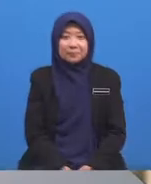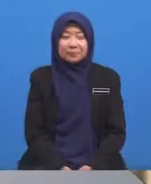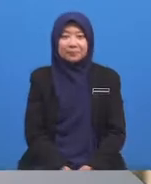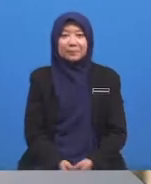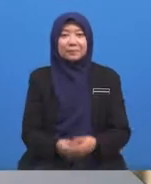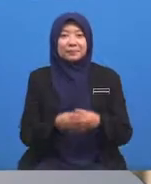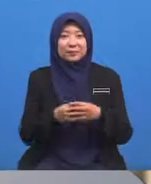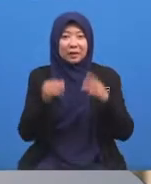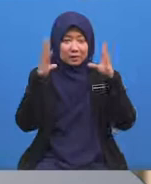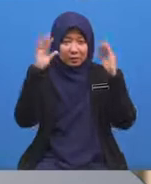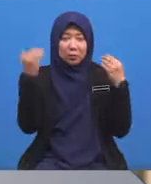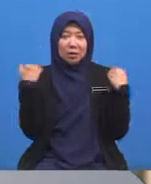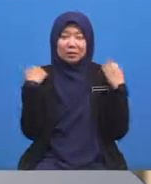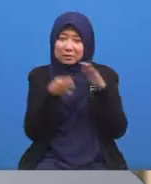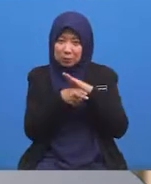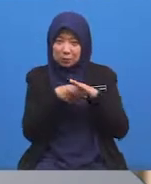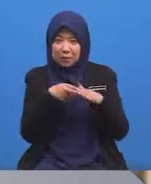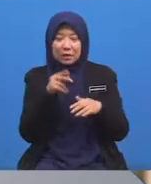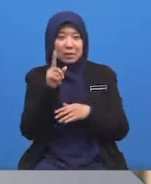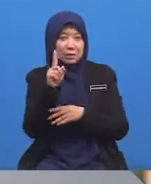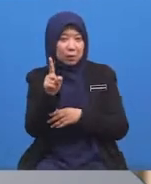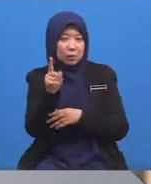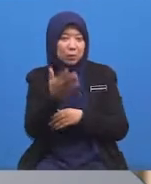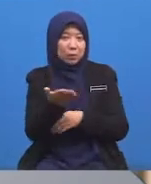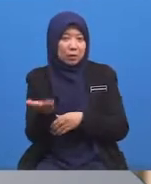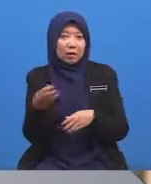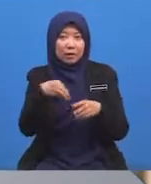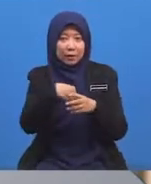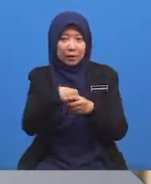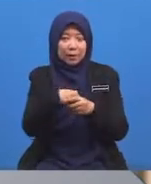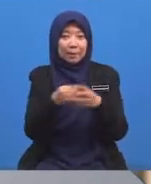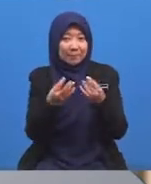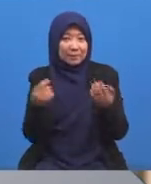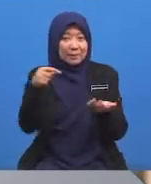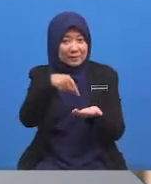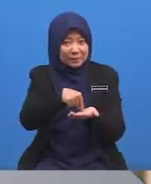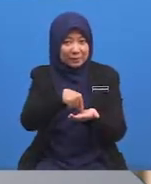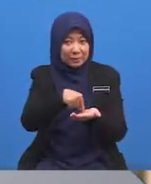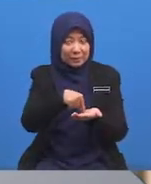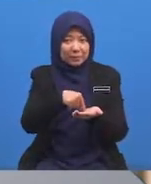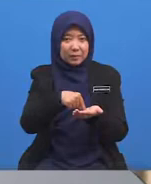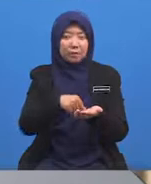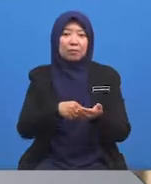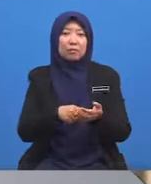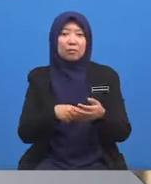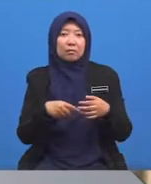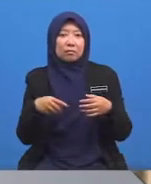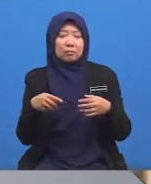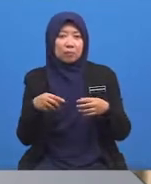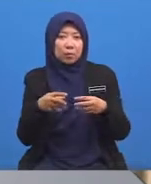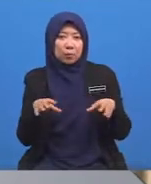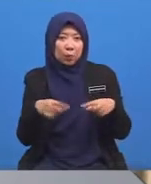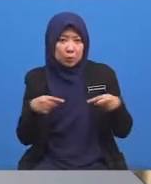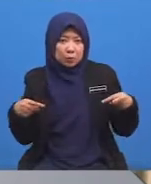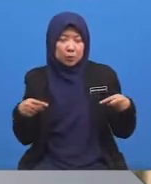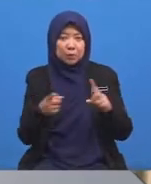Ha, cikgu ada sembunyikan sesuatu objek di dalam pasir ini. Ia tajam dan diperbuat